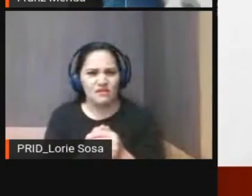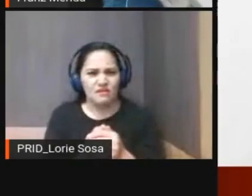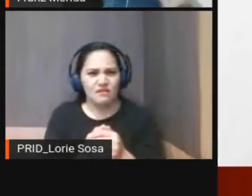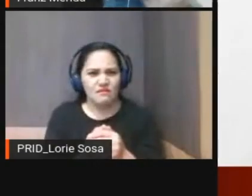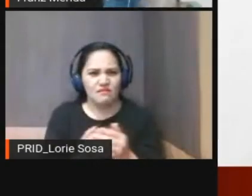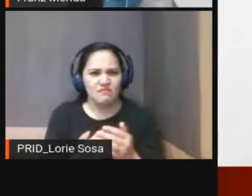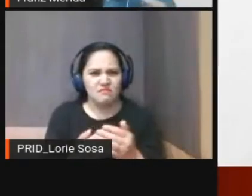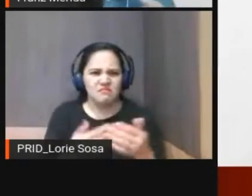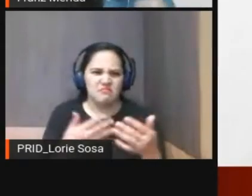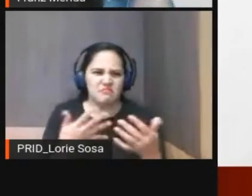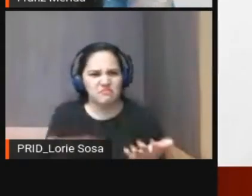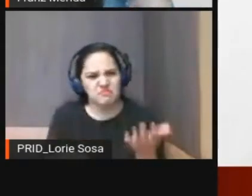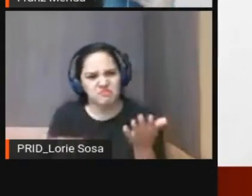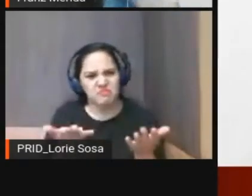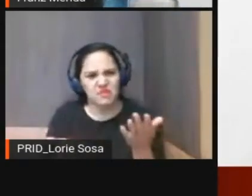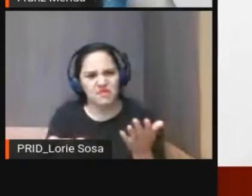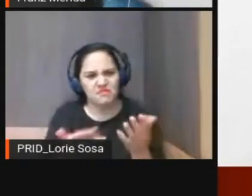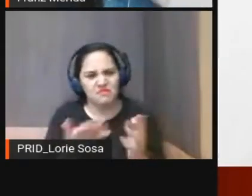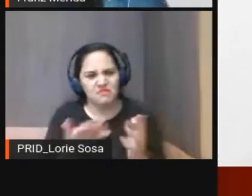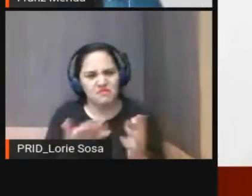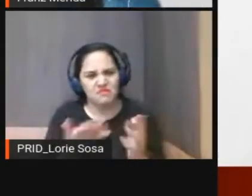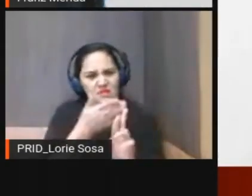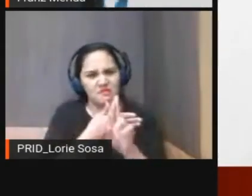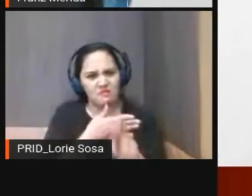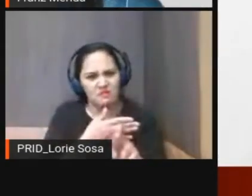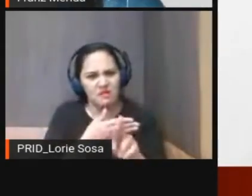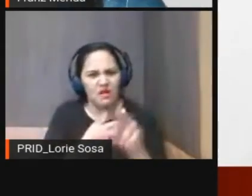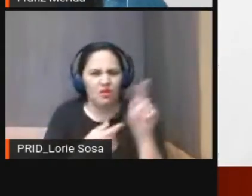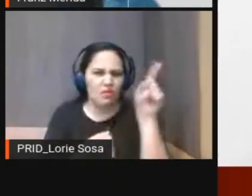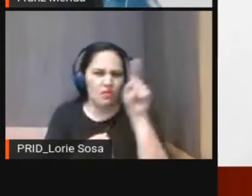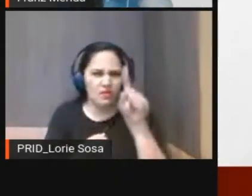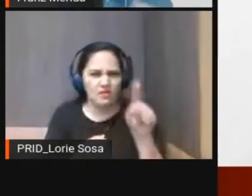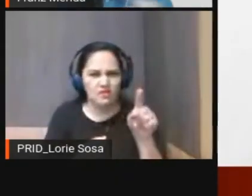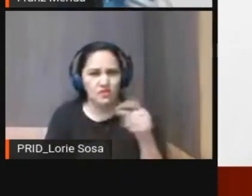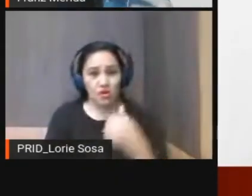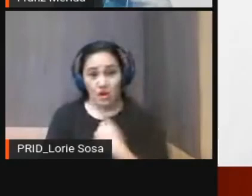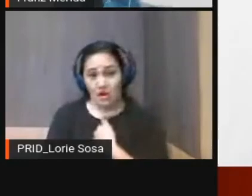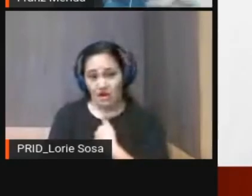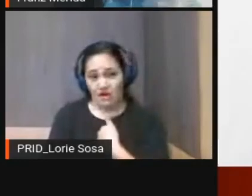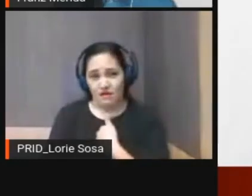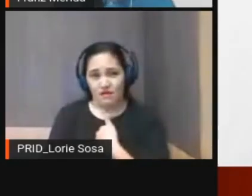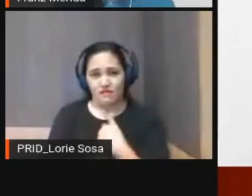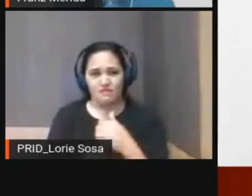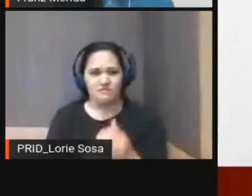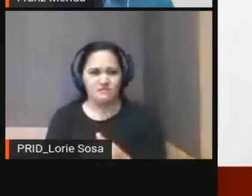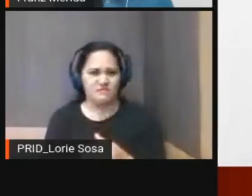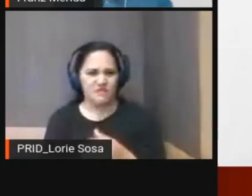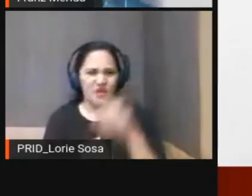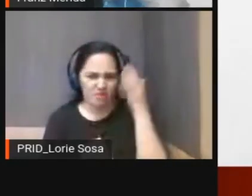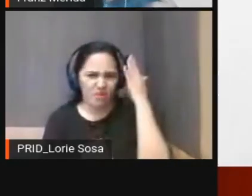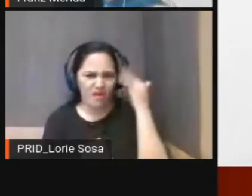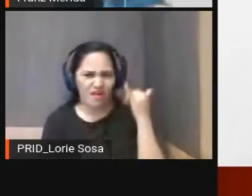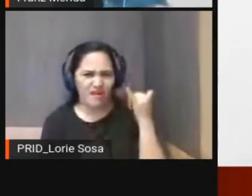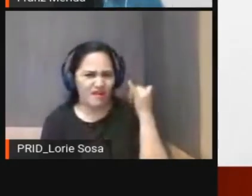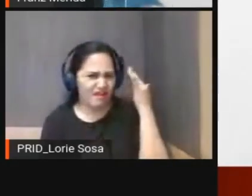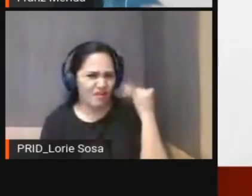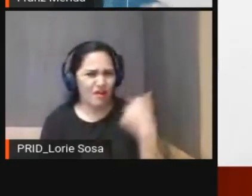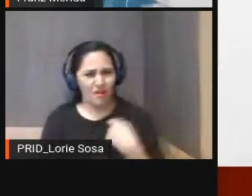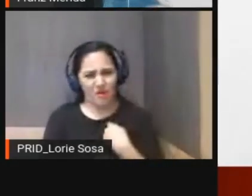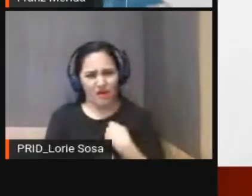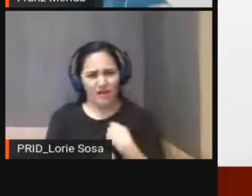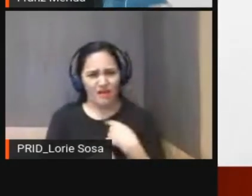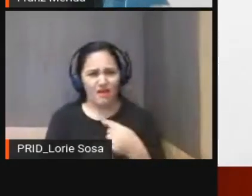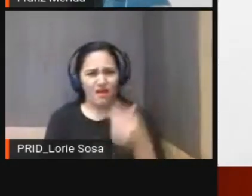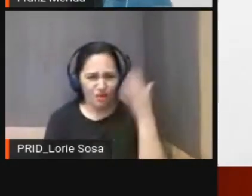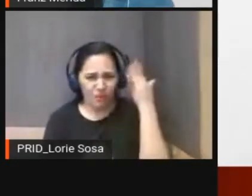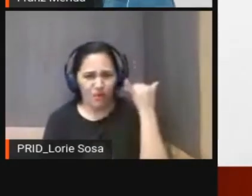still go back to questioning ourselves and asking our wives, bakit sa lahat ako pa ganyan.